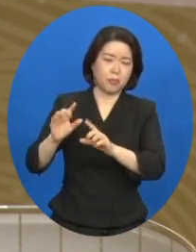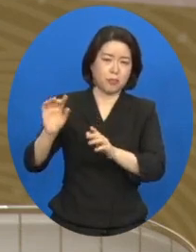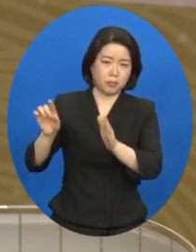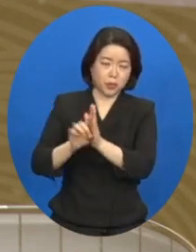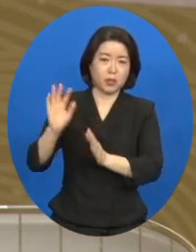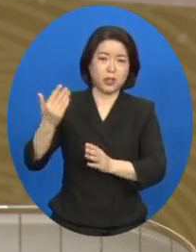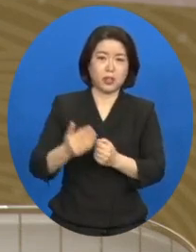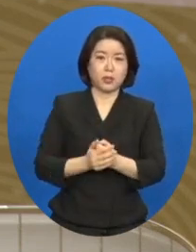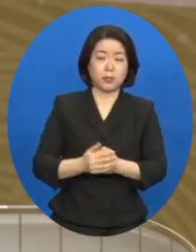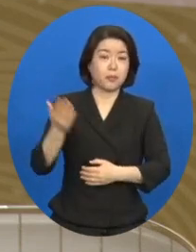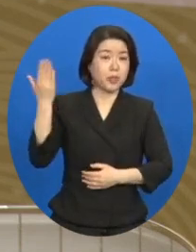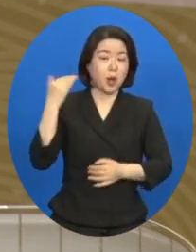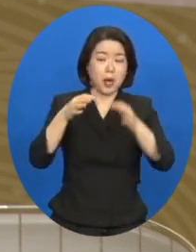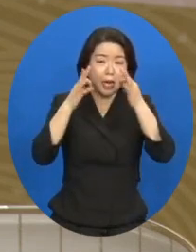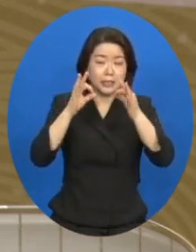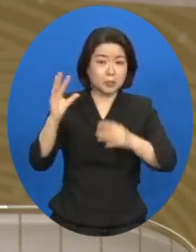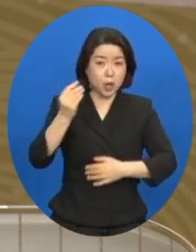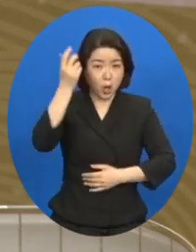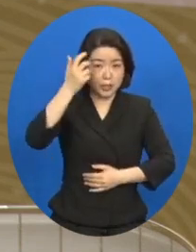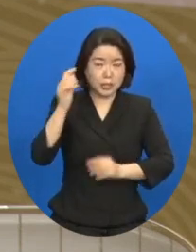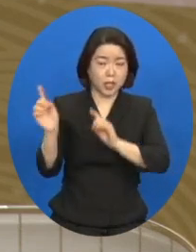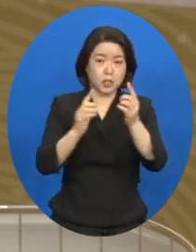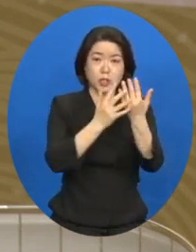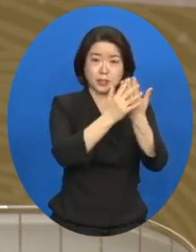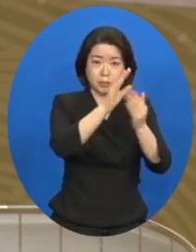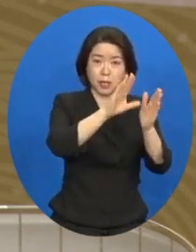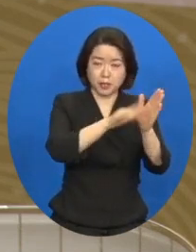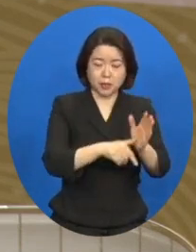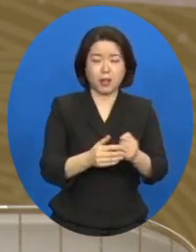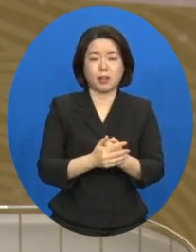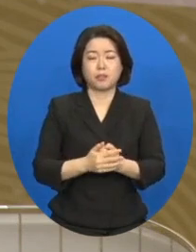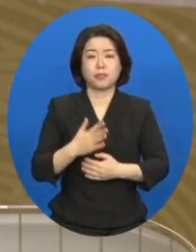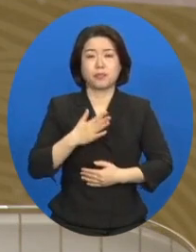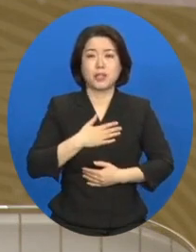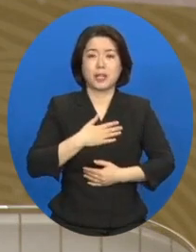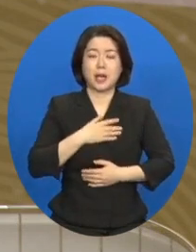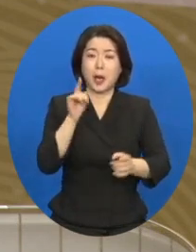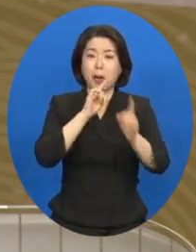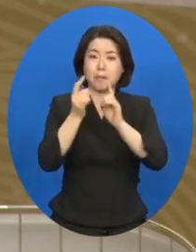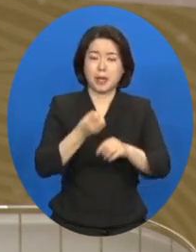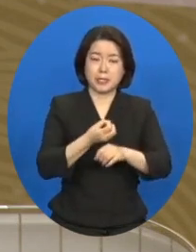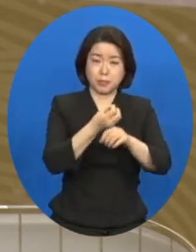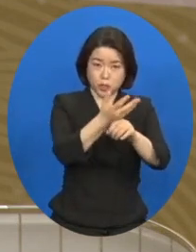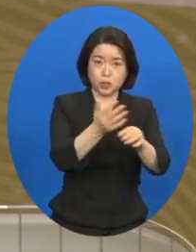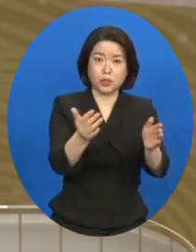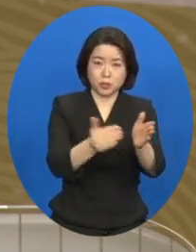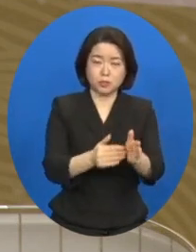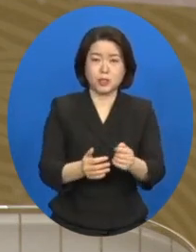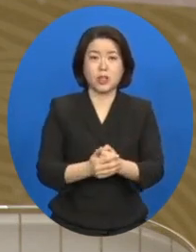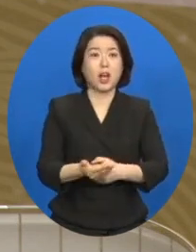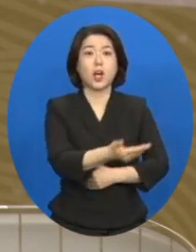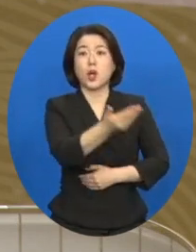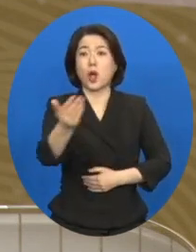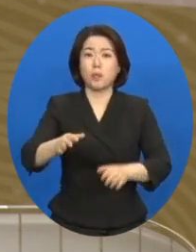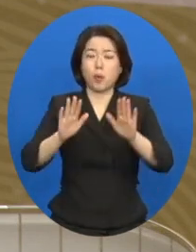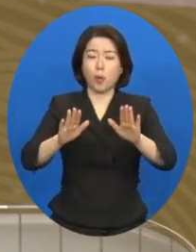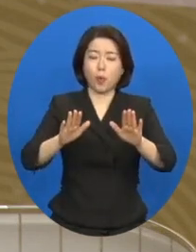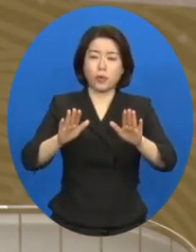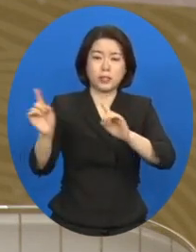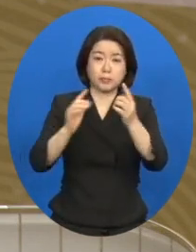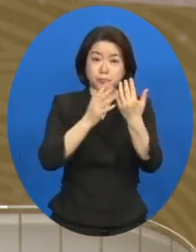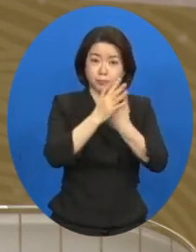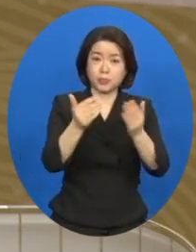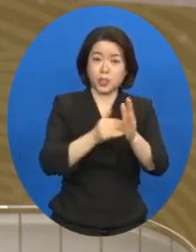지난 성령 집회 때 우리 교우들에게 제가 그렇게 말씀을 드려보았어요. 여러분 오늘 집회